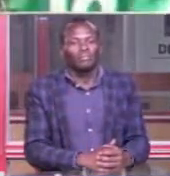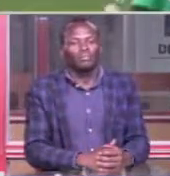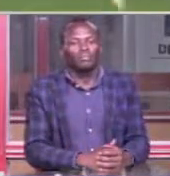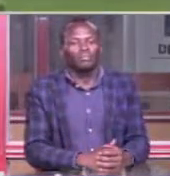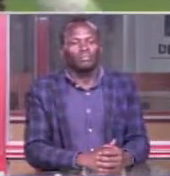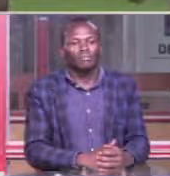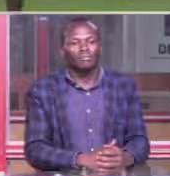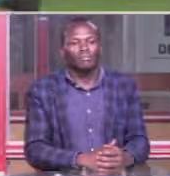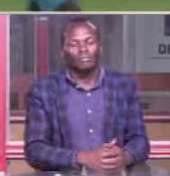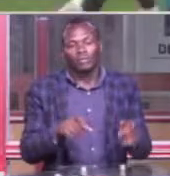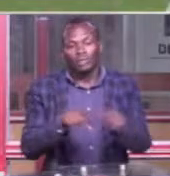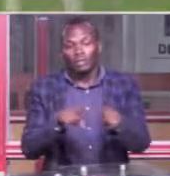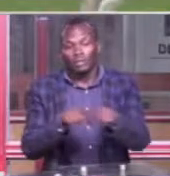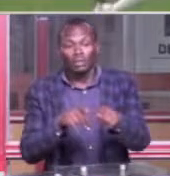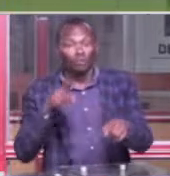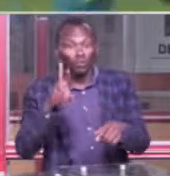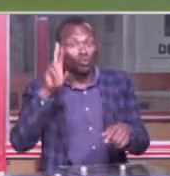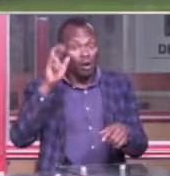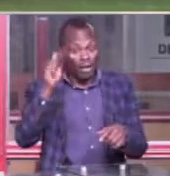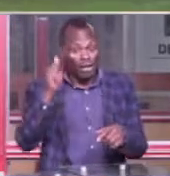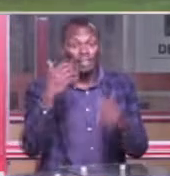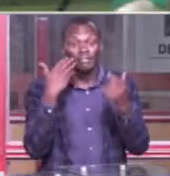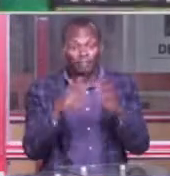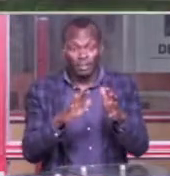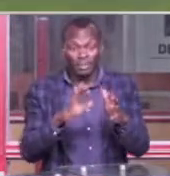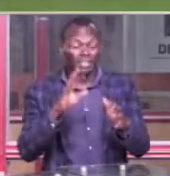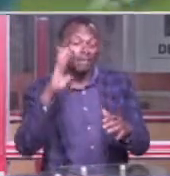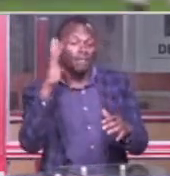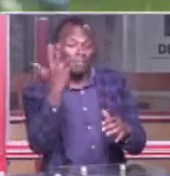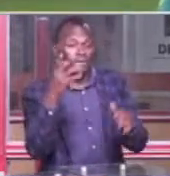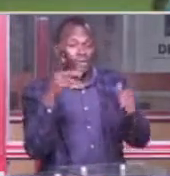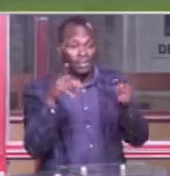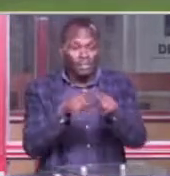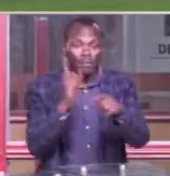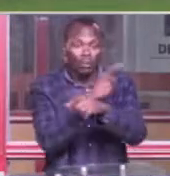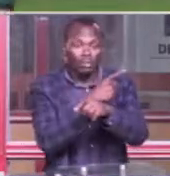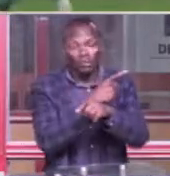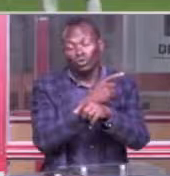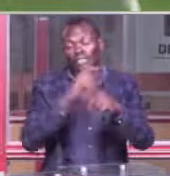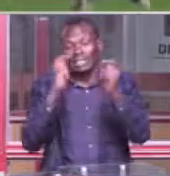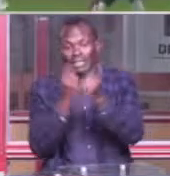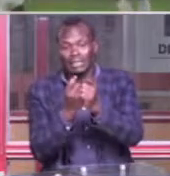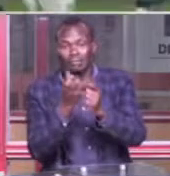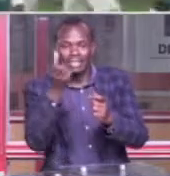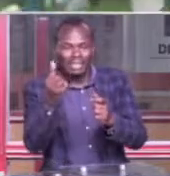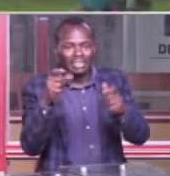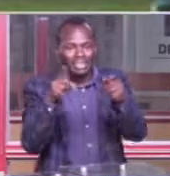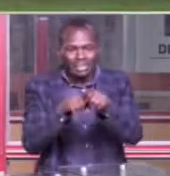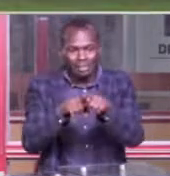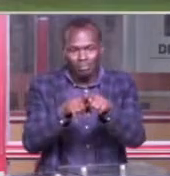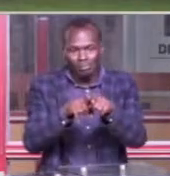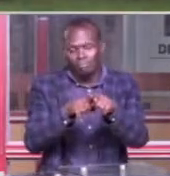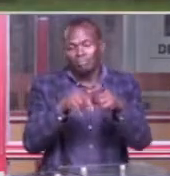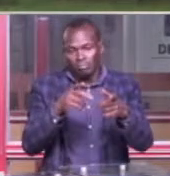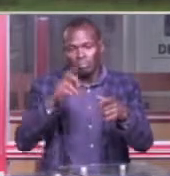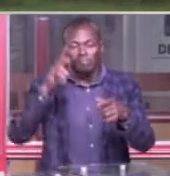Uganda Revenue Authority yakutta ekifo kyakutaano Waiso Giants kya mukaaga Tulo United nekwata ekyomusanvu Proline nekwata ekyomunaana. Empaka zino